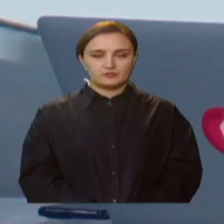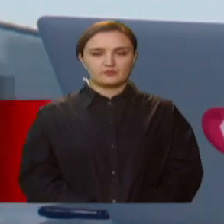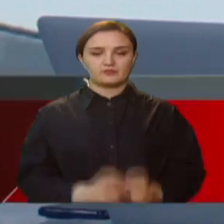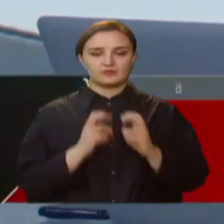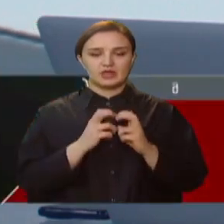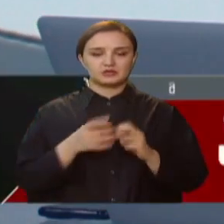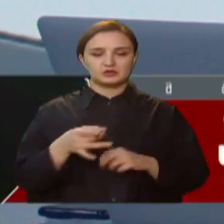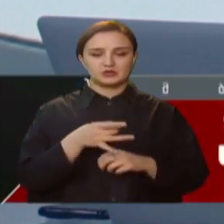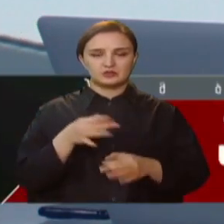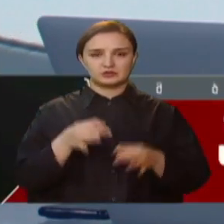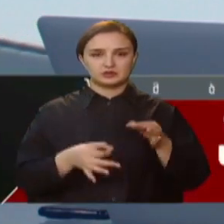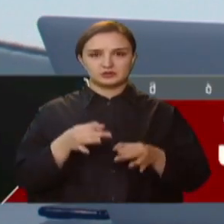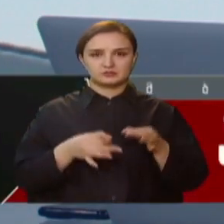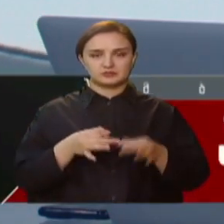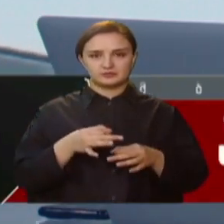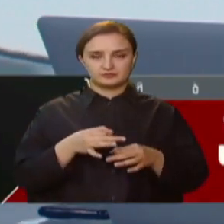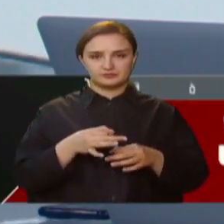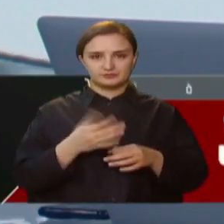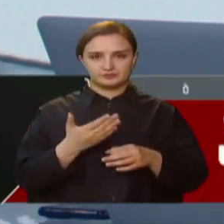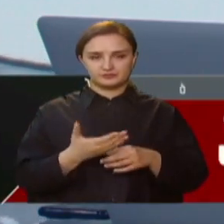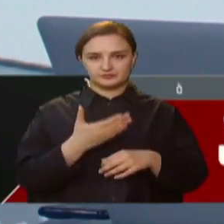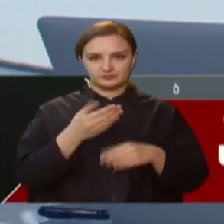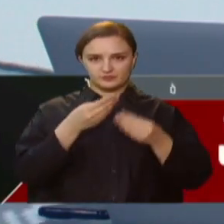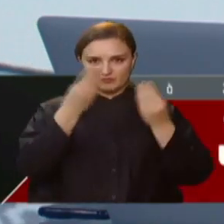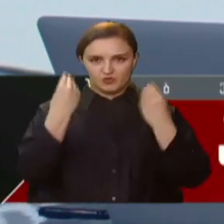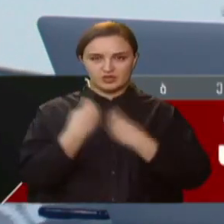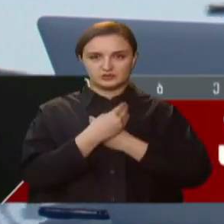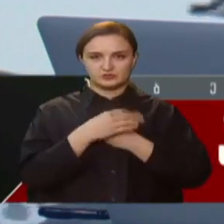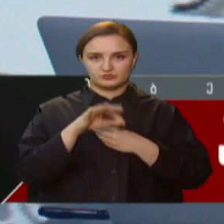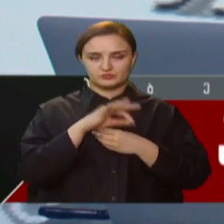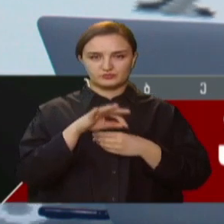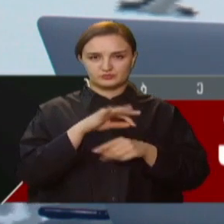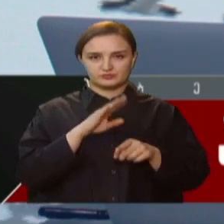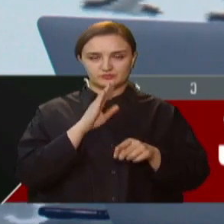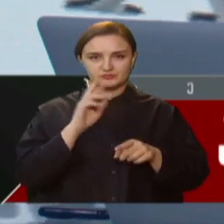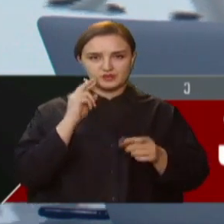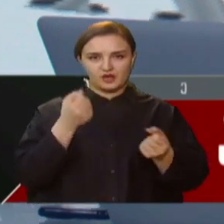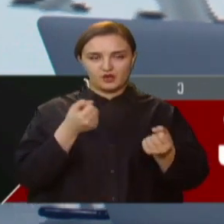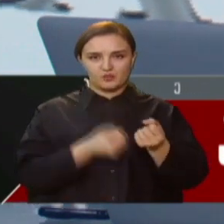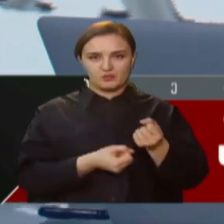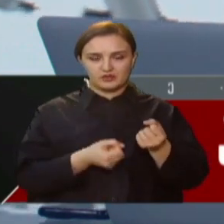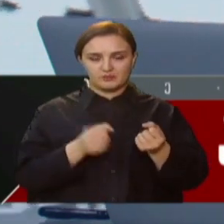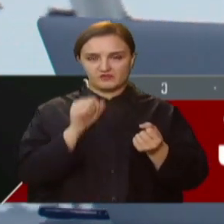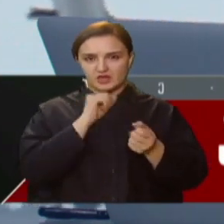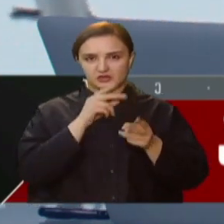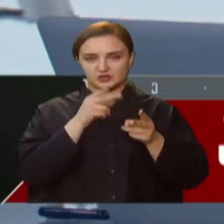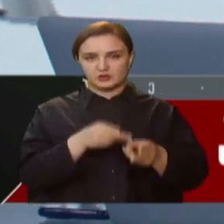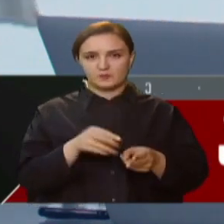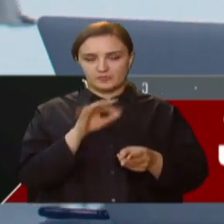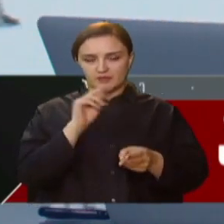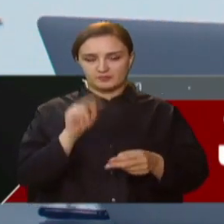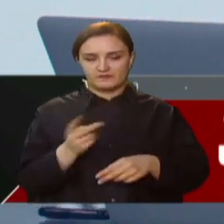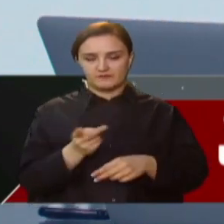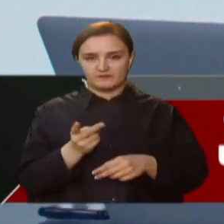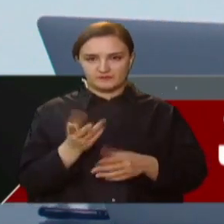Ხაშურის რაიონულმა სასამართლომ სასულიერო პირის მიმართ ჯგუფურად განსაკუთრებული სისასტიკით ჩადენილი გაუპატიურებისა და ყაჩაღობის ფაქტებზე ბრალდებულ ორივე